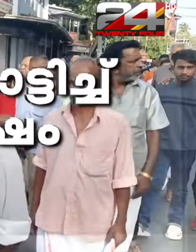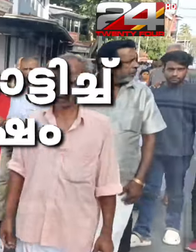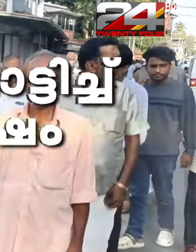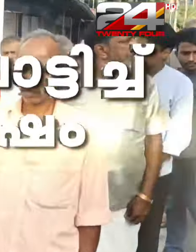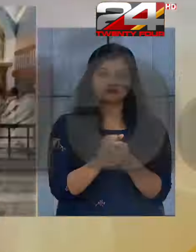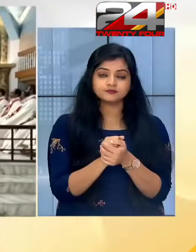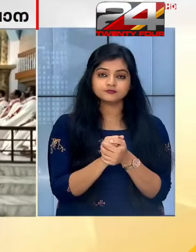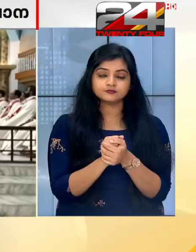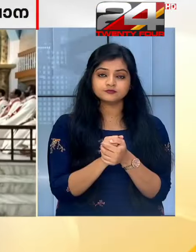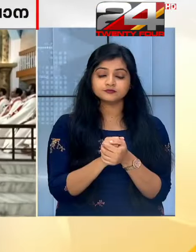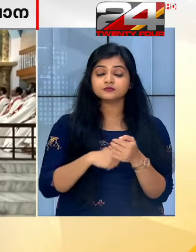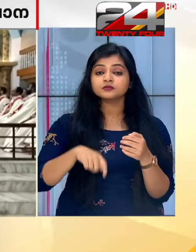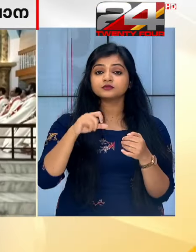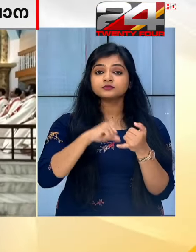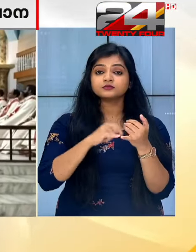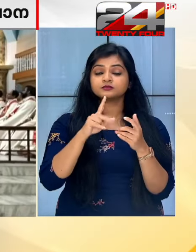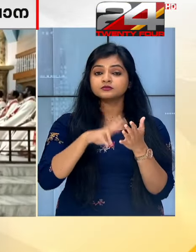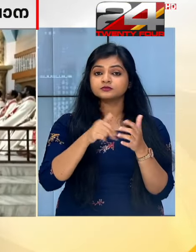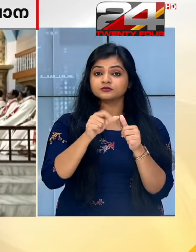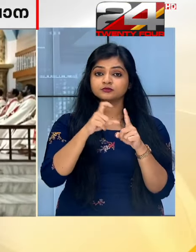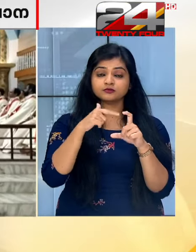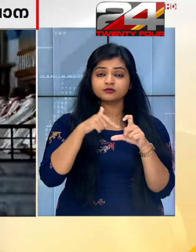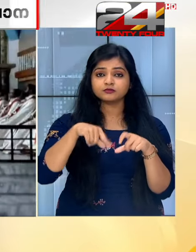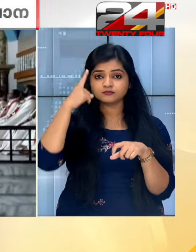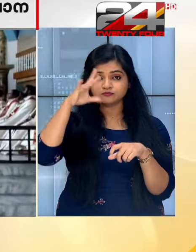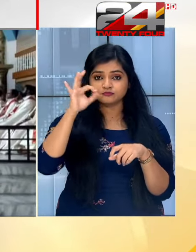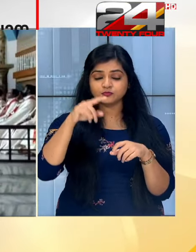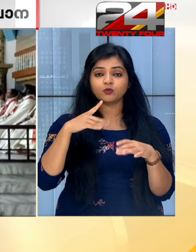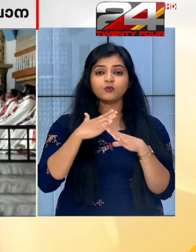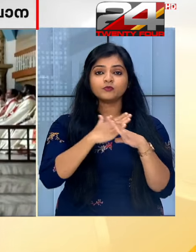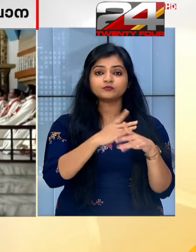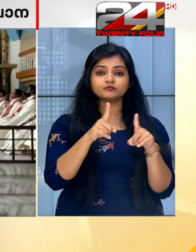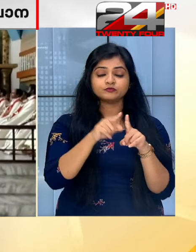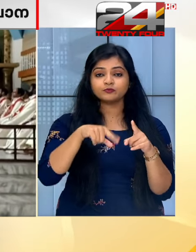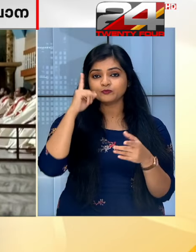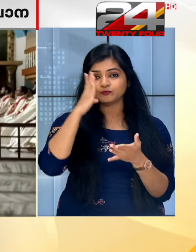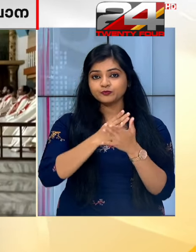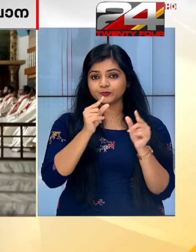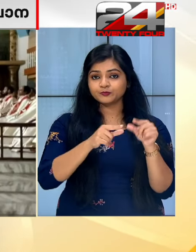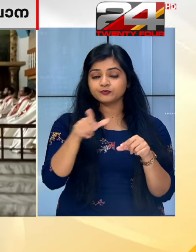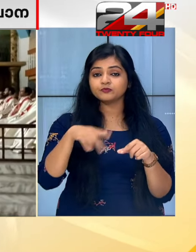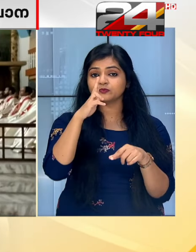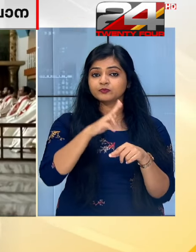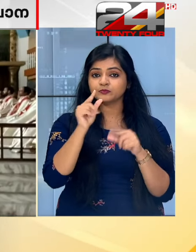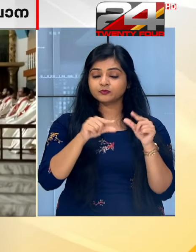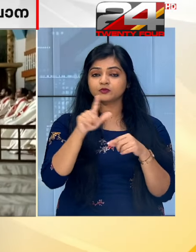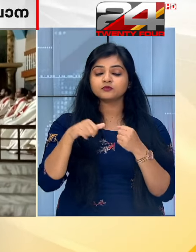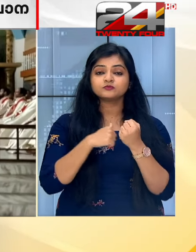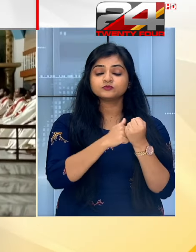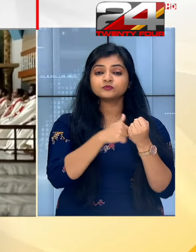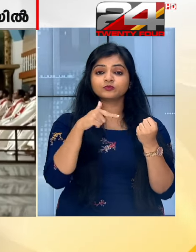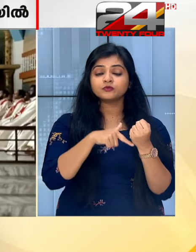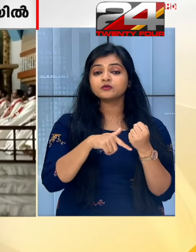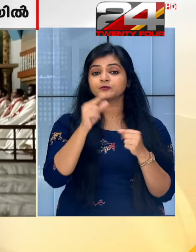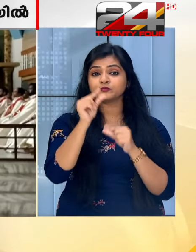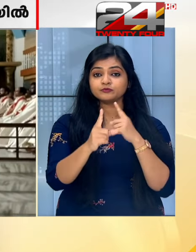ചെയ്തത് കിണർ തീരുമാനത്തിനെതിരായ ഒരു നീക്കം തന്നെയാണ് ഈ ഘട്ടത്തിൽ വിശ്വാസികളിൽ നിന്നും വൈദികരിൽ നിന്നും ഒക്കെ തന്നെ ഉണ്ടായത്. ജനാഭിമുഖ കുർബാന